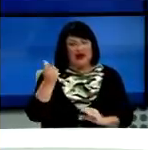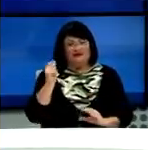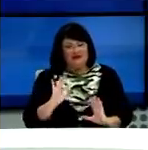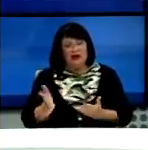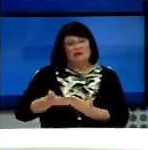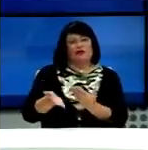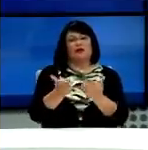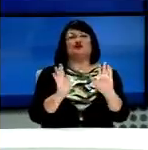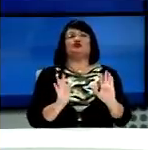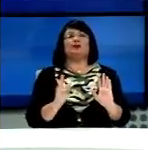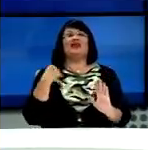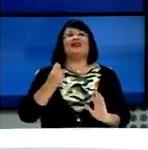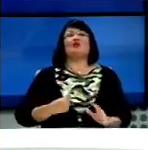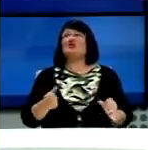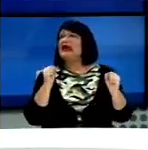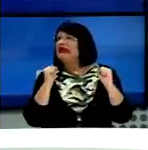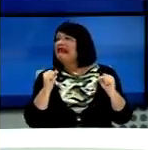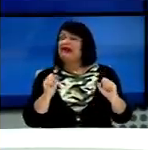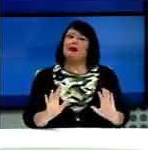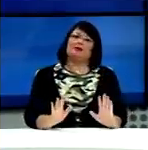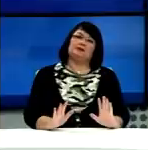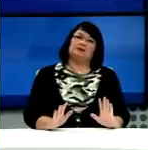να ενισχύσουμε τη δημόσια υγεία.